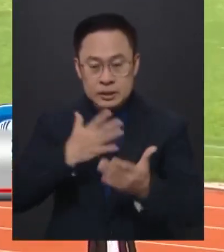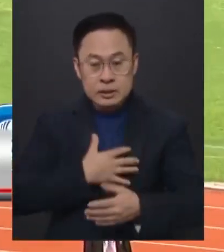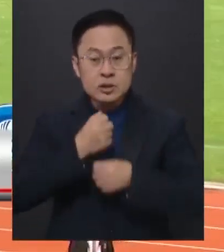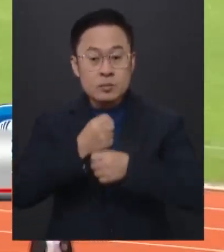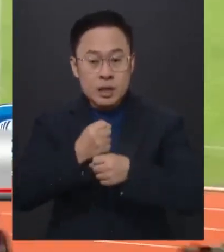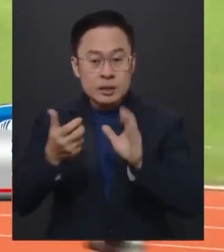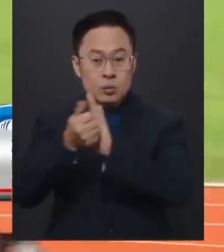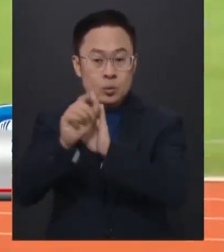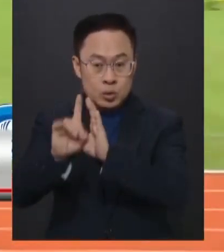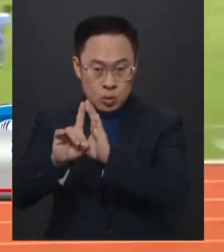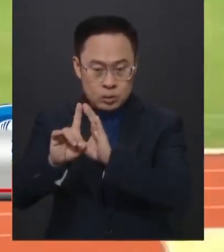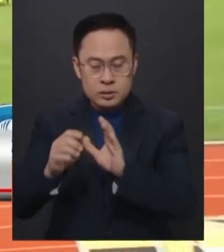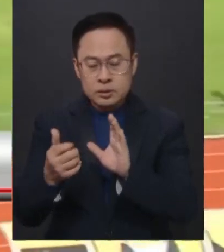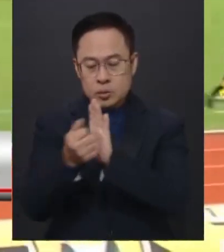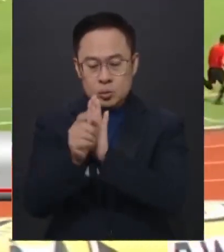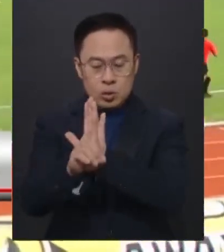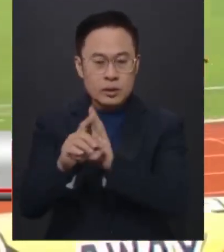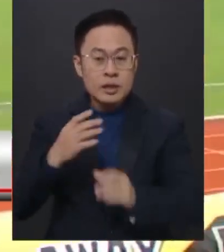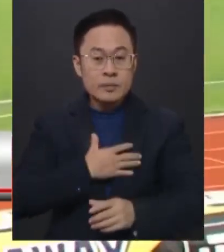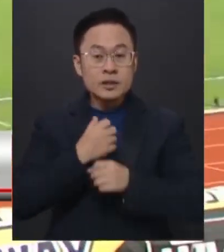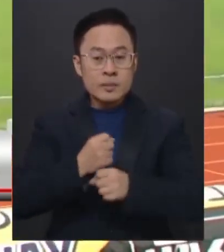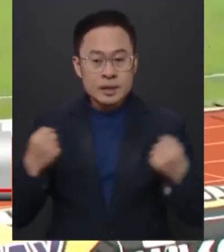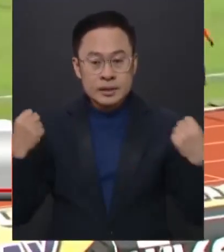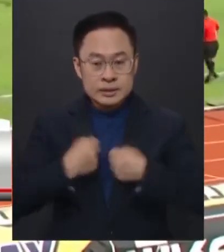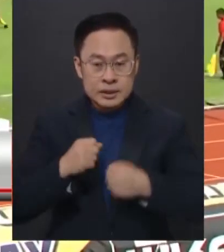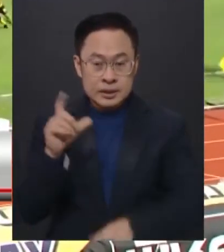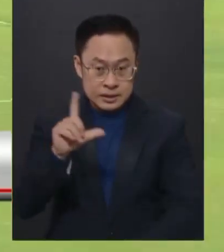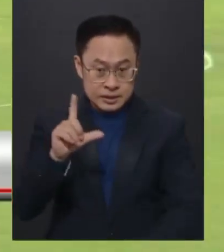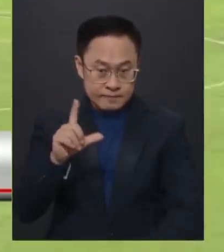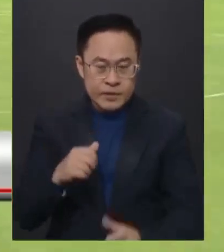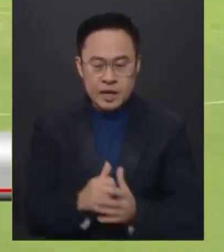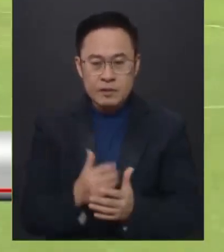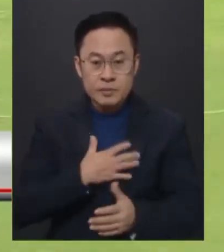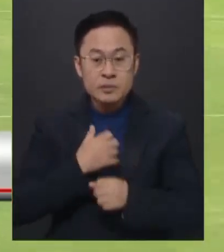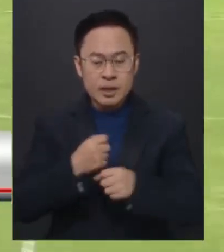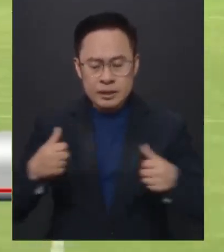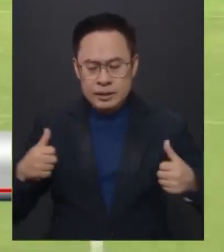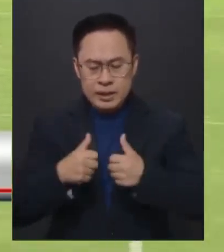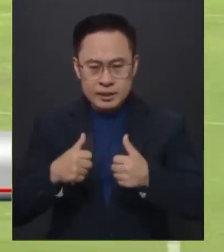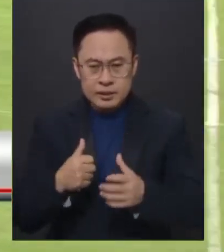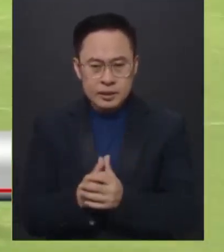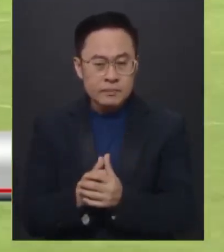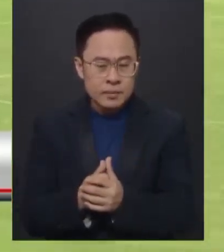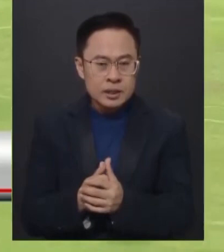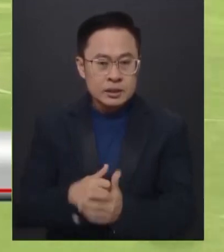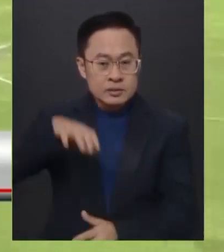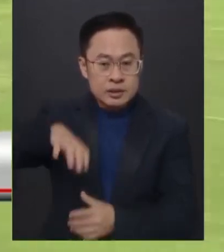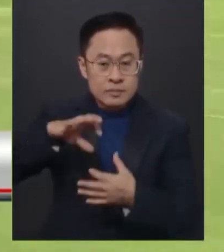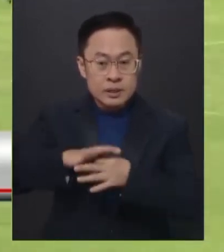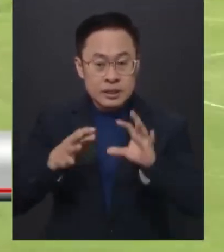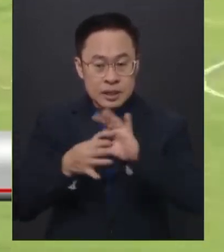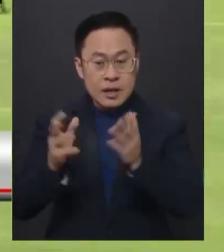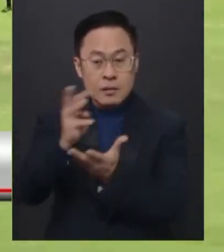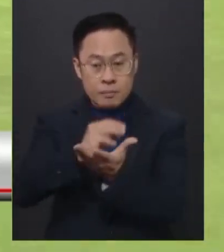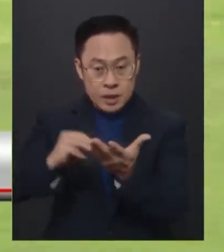ยอุดรยูไนเต็ดทีมจากไทยลีก3ครับในชุดเสื้อสีเหลืองนะครับก็เปิดสนามกีฬามหาวิทยาลัยกีฬาแห่งชาติวิทยาเขตอุดร